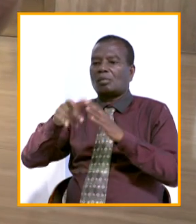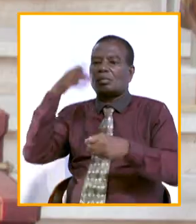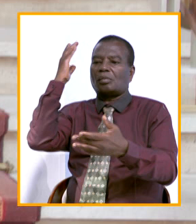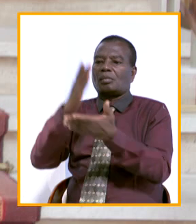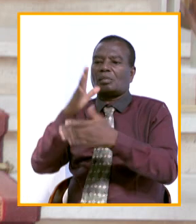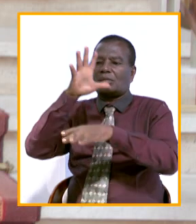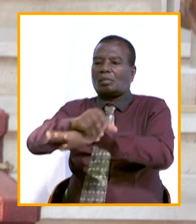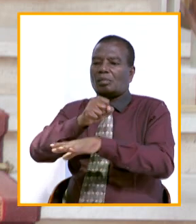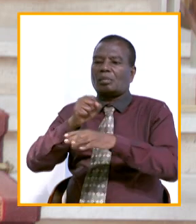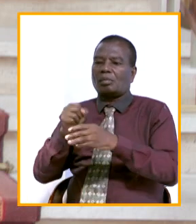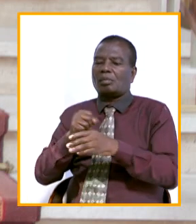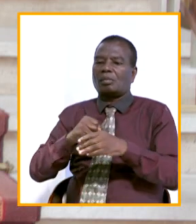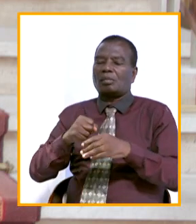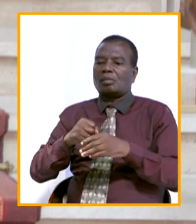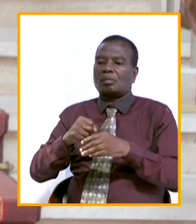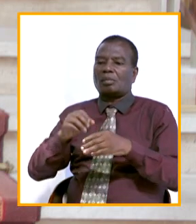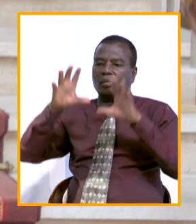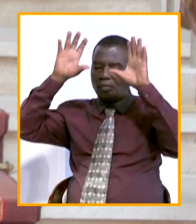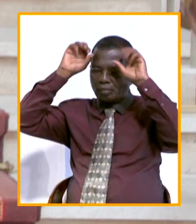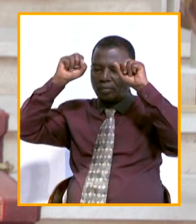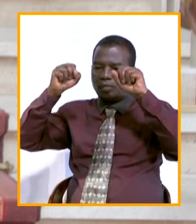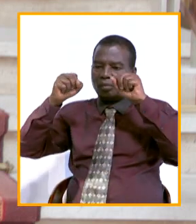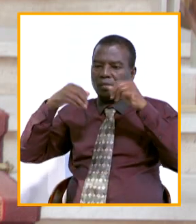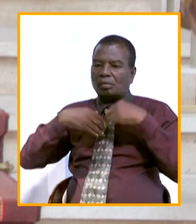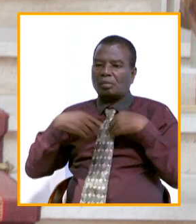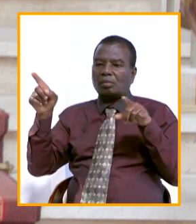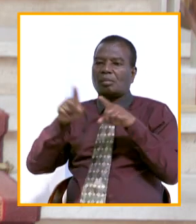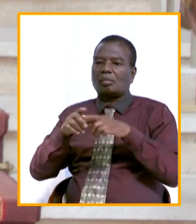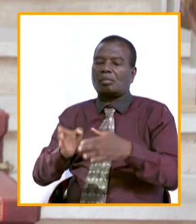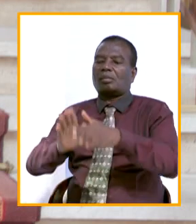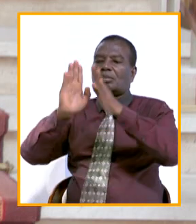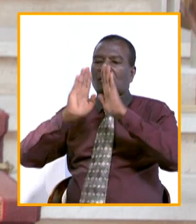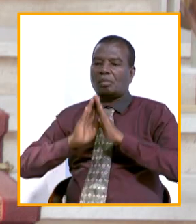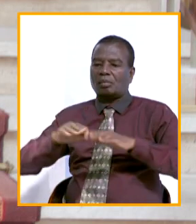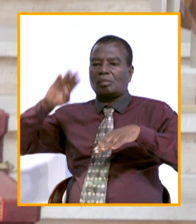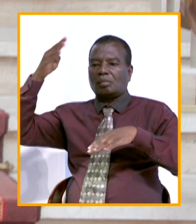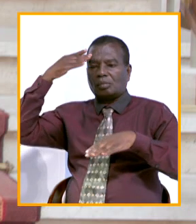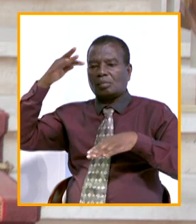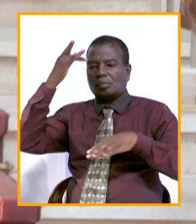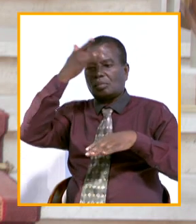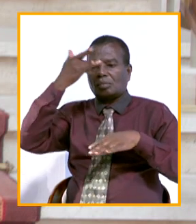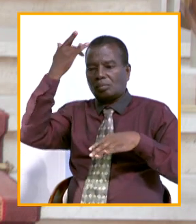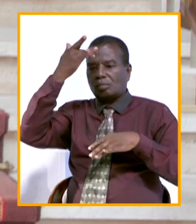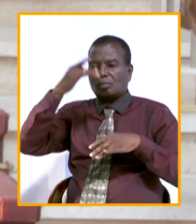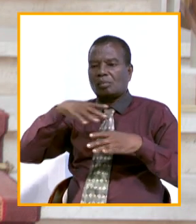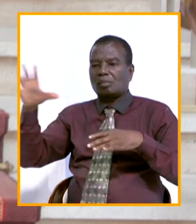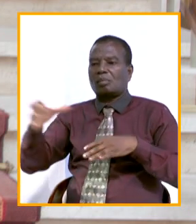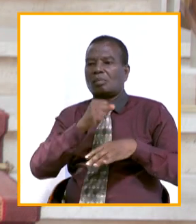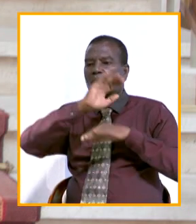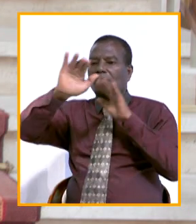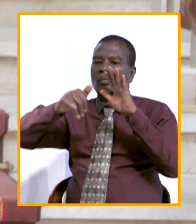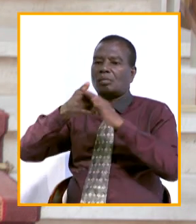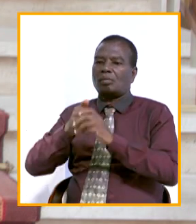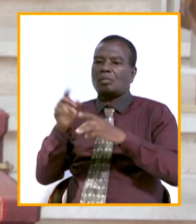justice. Le chef de l'État a en outre demandé aux ministres concernés de prendre toutes